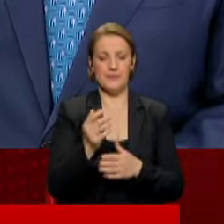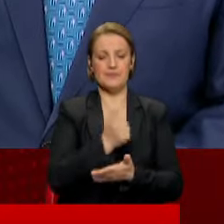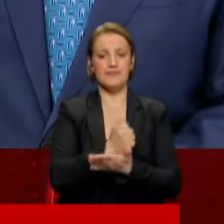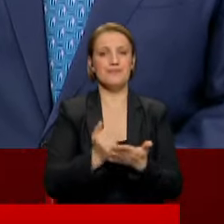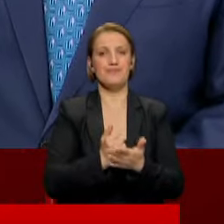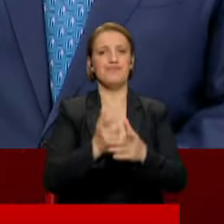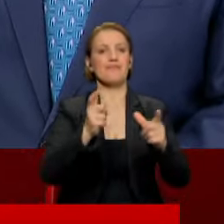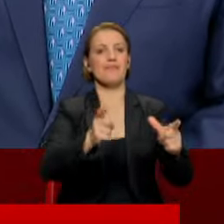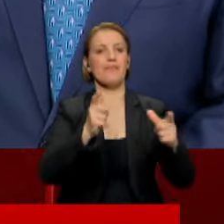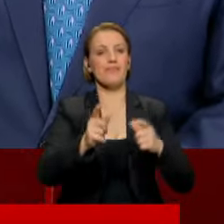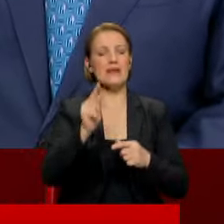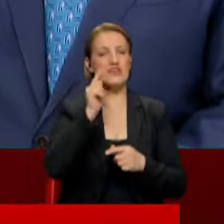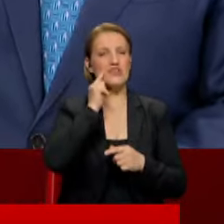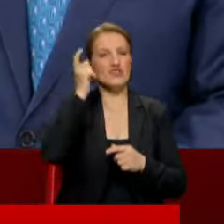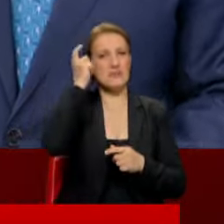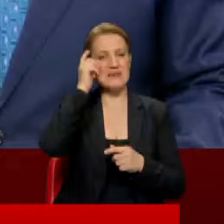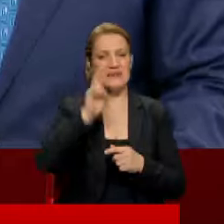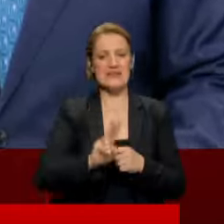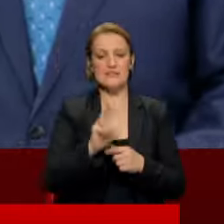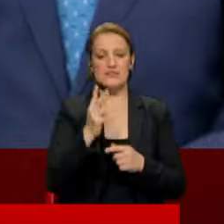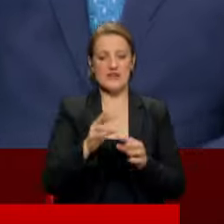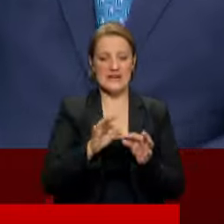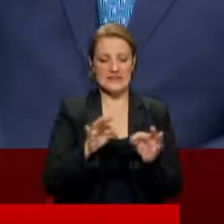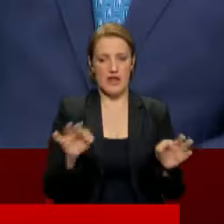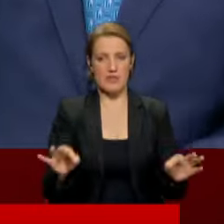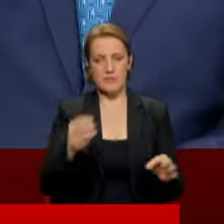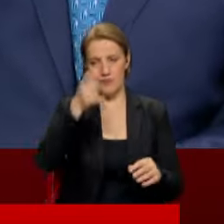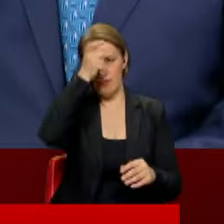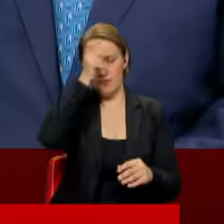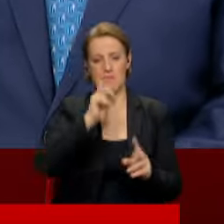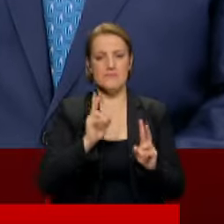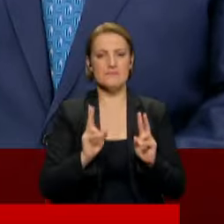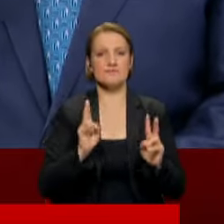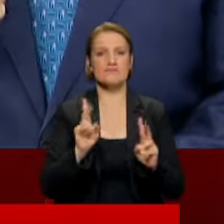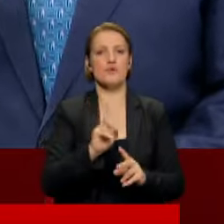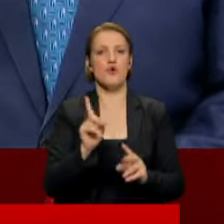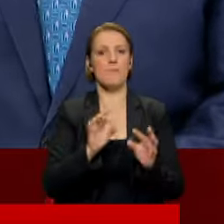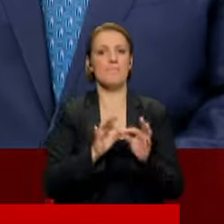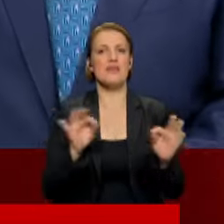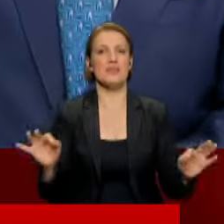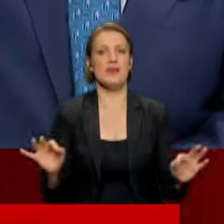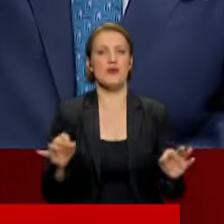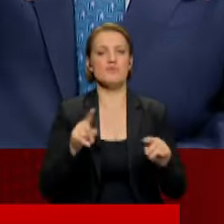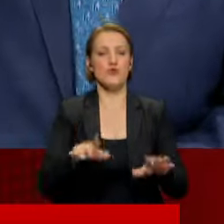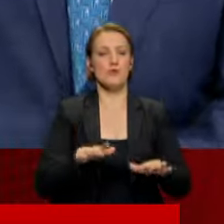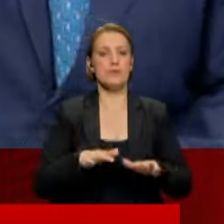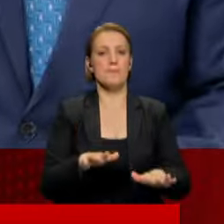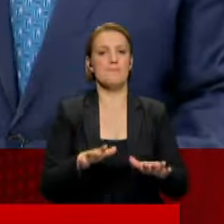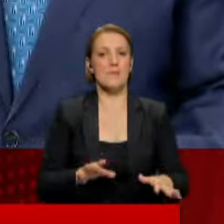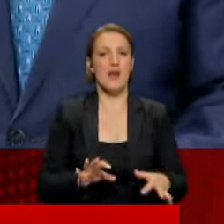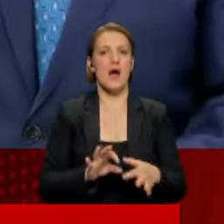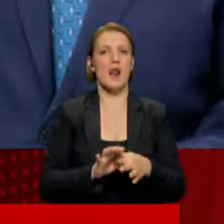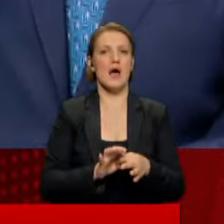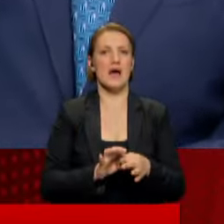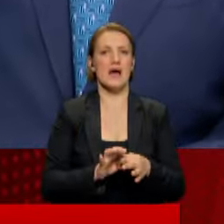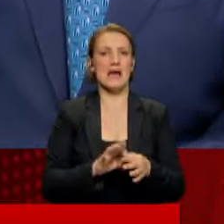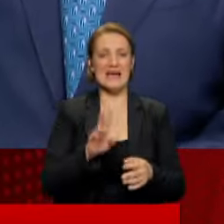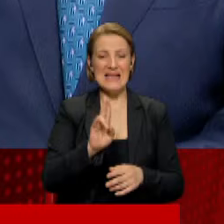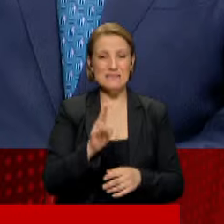düşünülemeyen kişi başına 72 CMK Türkiyede normali 10 metrekare bunu depremle bağlantılı söylüyorum niy